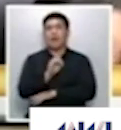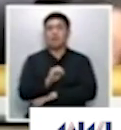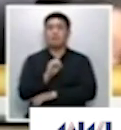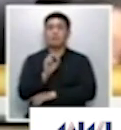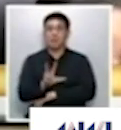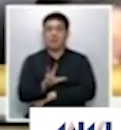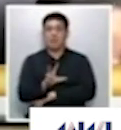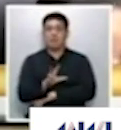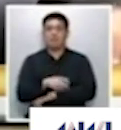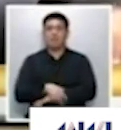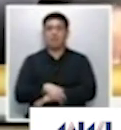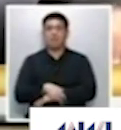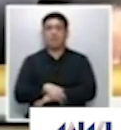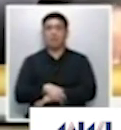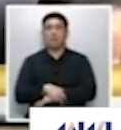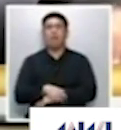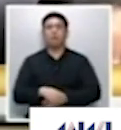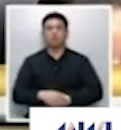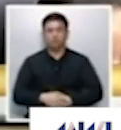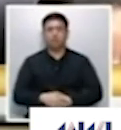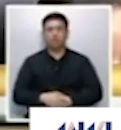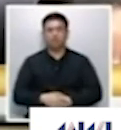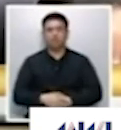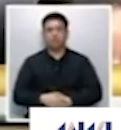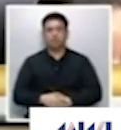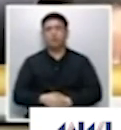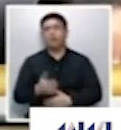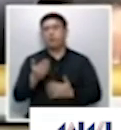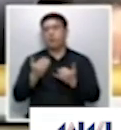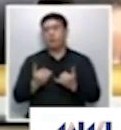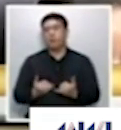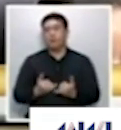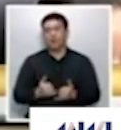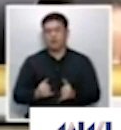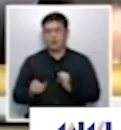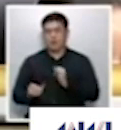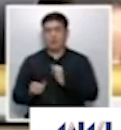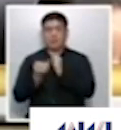53% นะครับก็แสดงว่าตรงนี้ถึงแม้จะเป็นคนใกล้ชิ